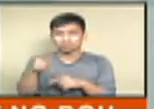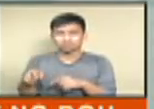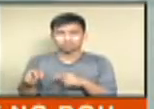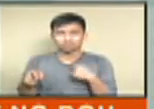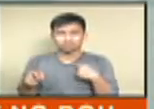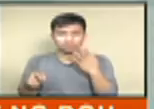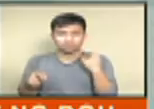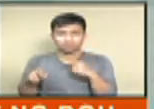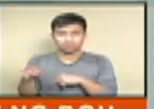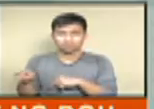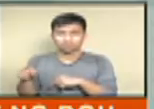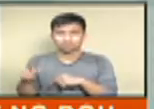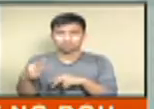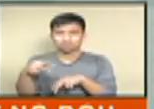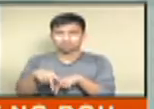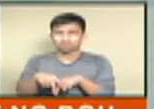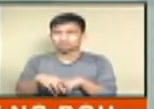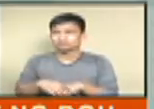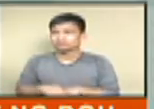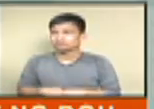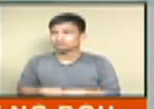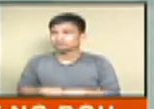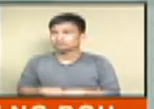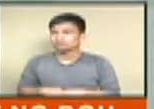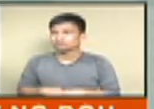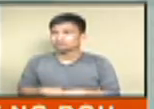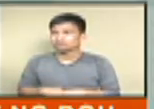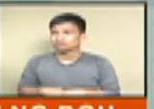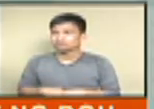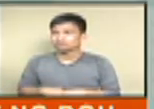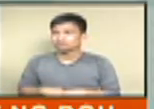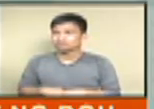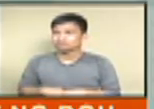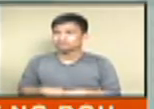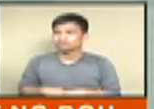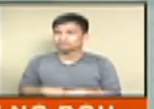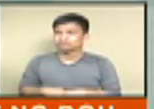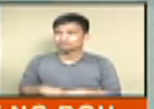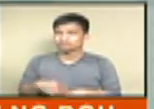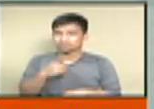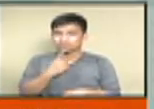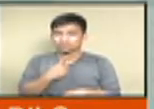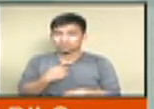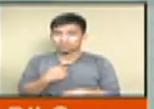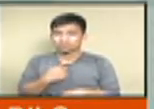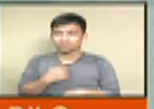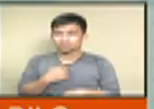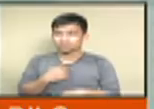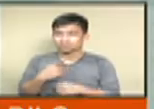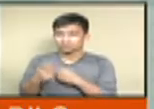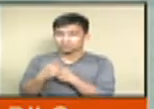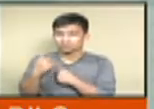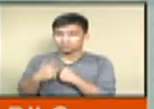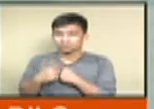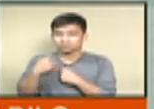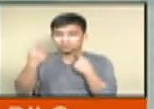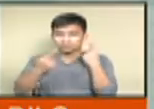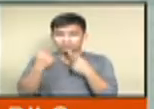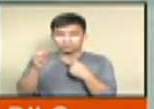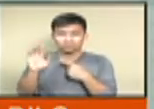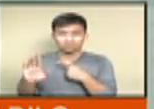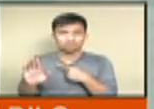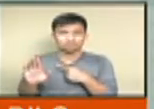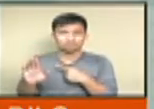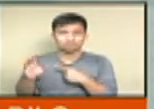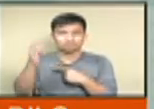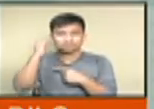nila ito yung sa iyo na nakasakay ka naman doon? Hindi po ako yung mismong huhulihin. Kumbaga, concerned citizen lang dito